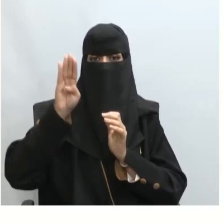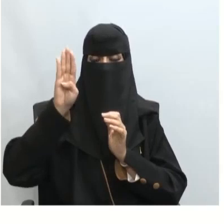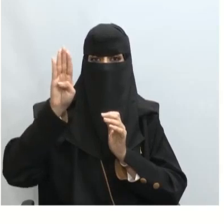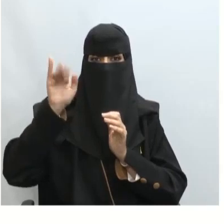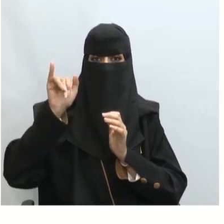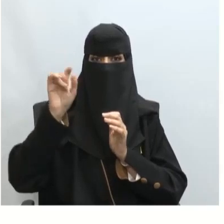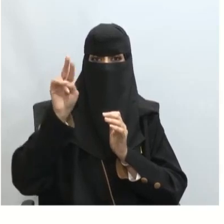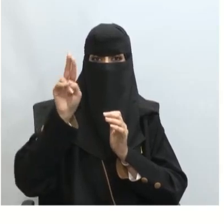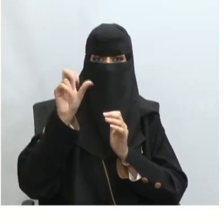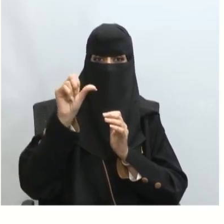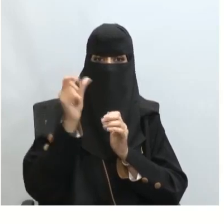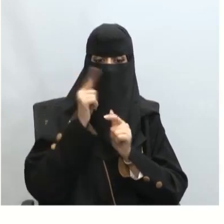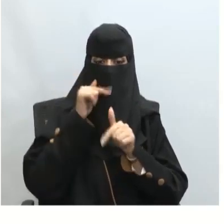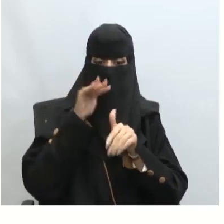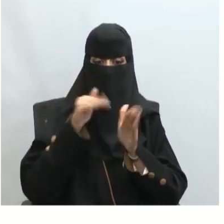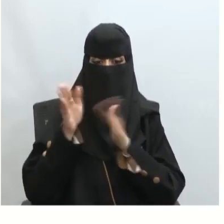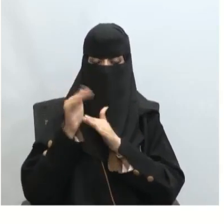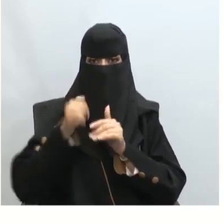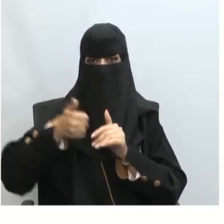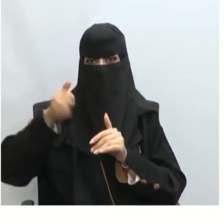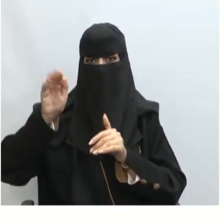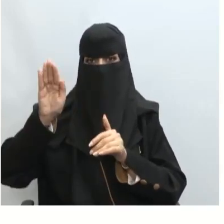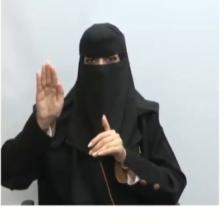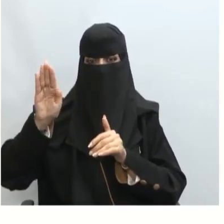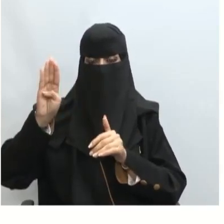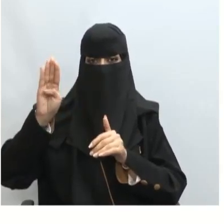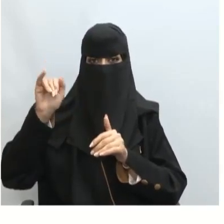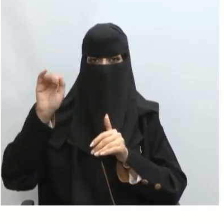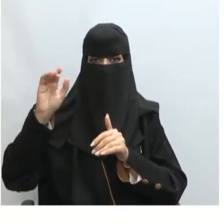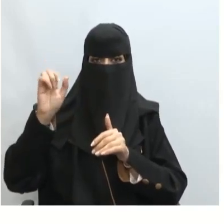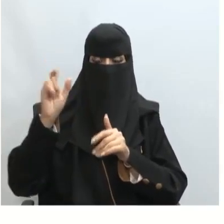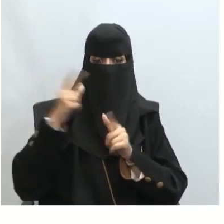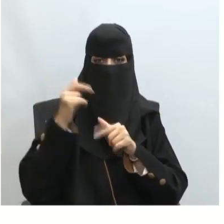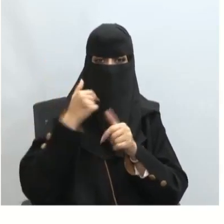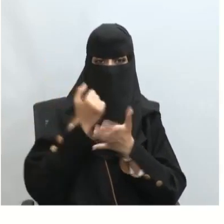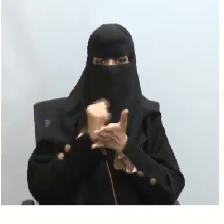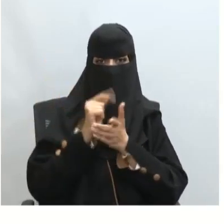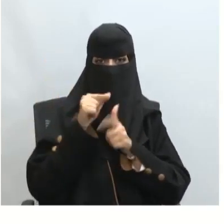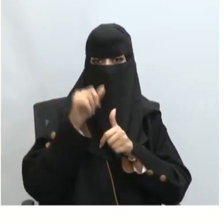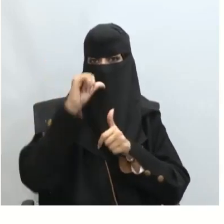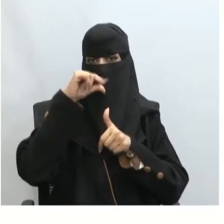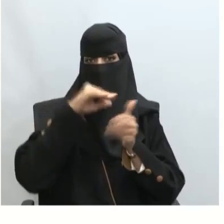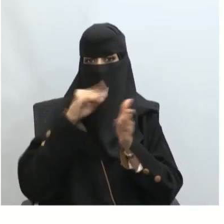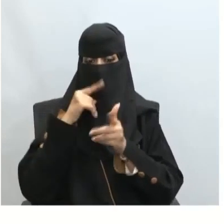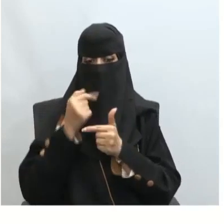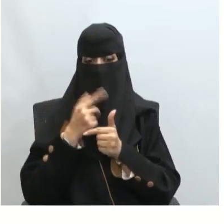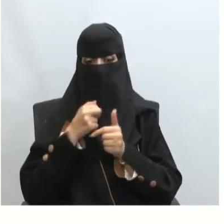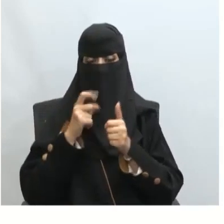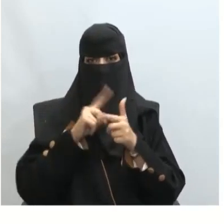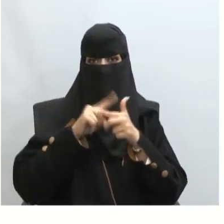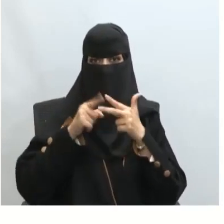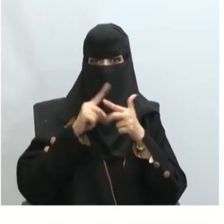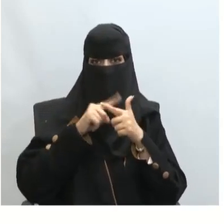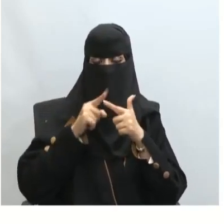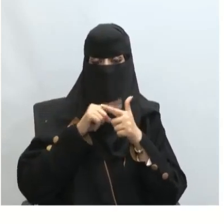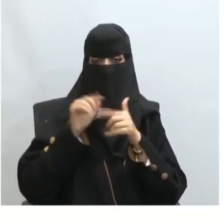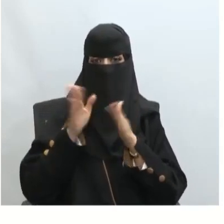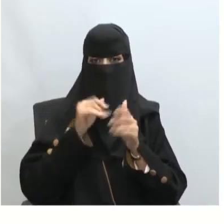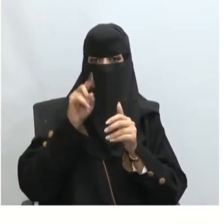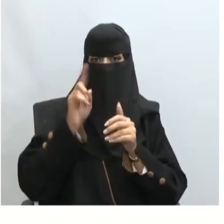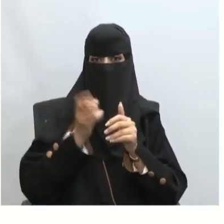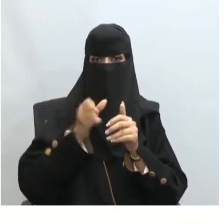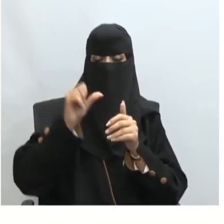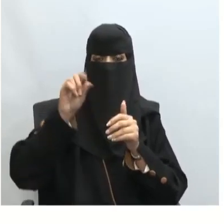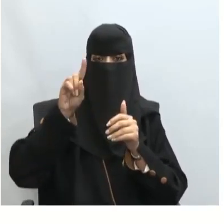فلاحظ هنا اكسده ايضا هنا حذف ماء سنحذف ماء سيعطيني اثنين بروبانون